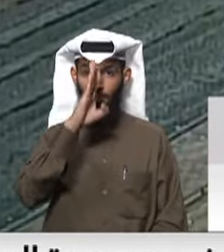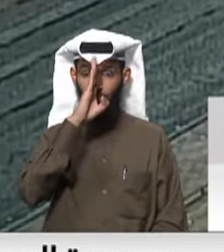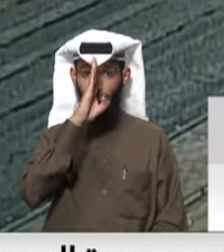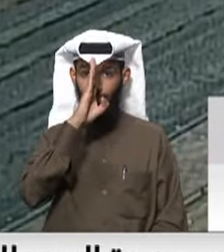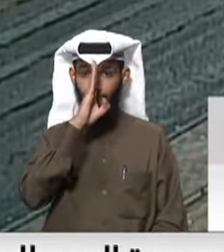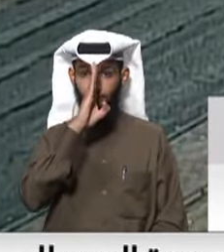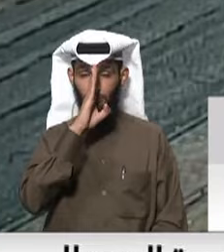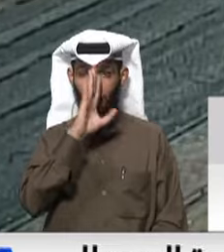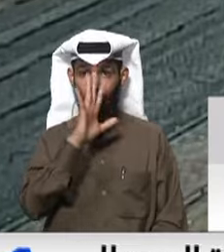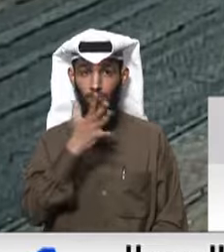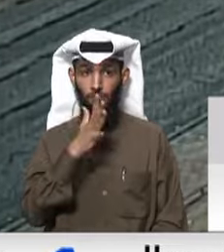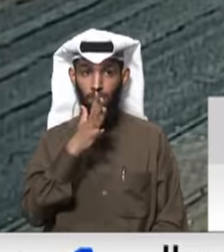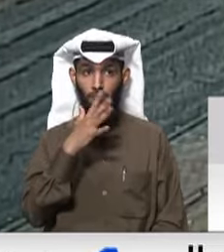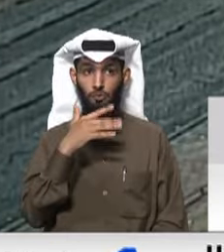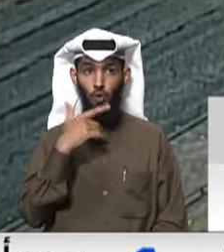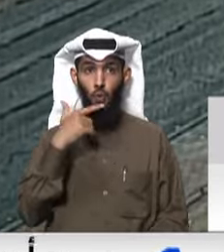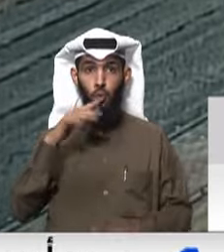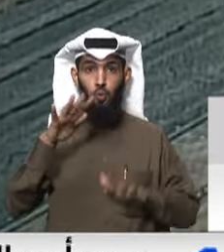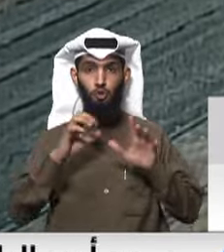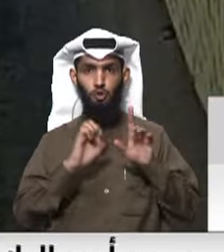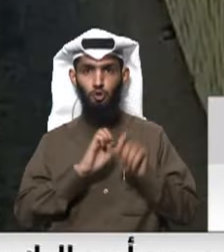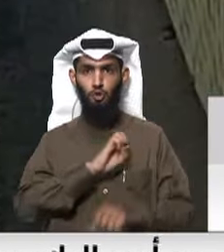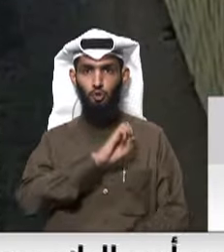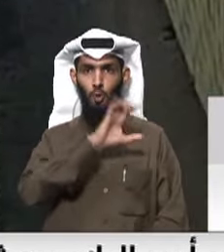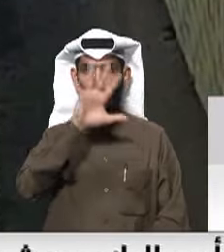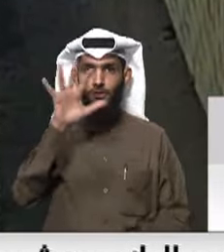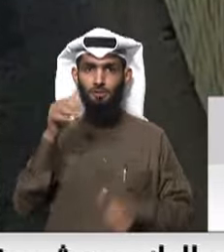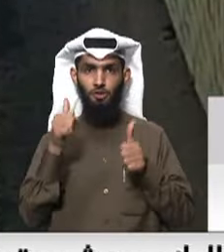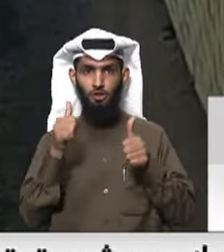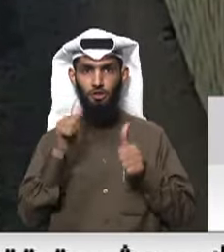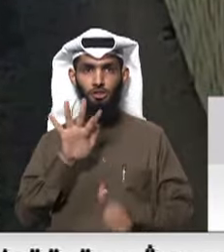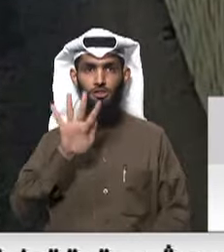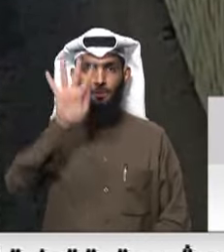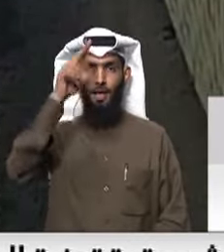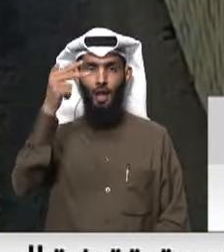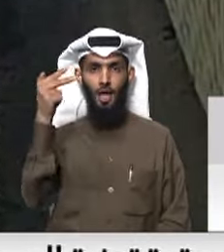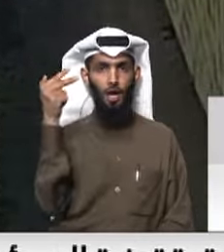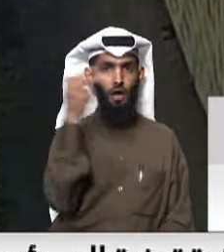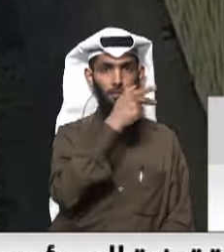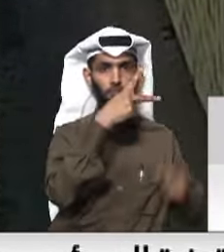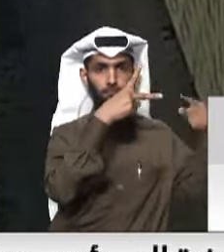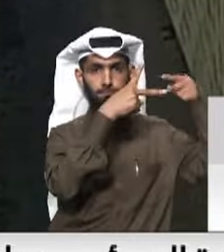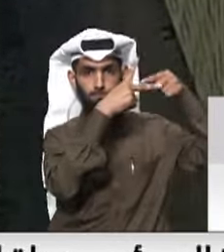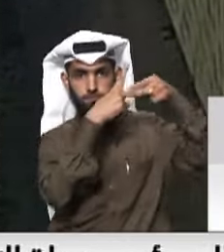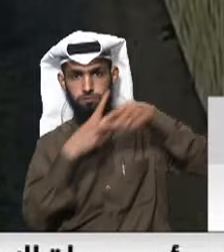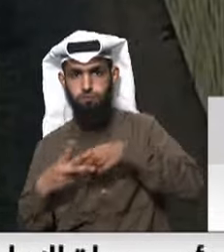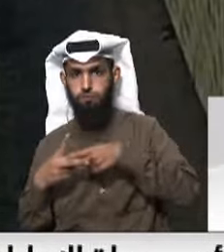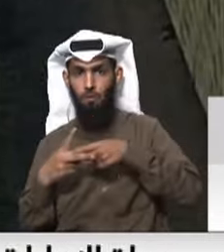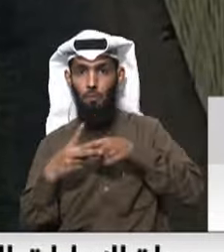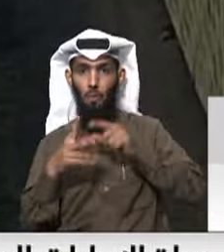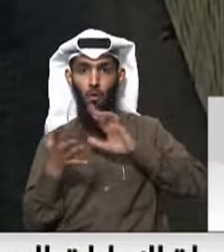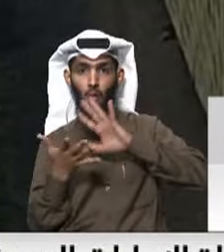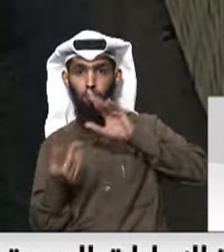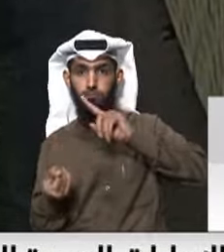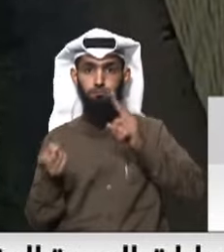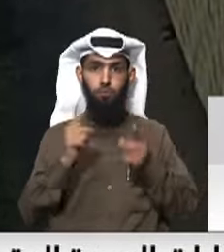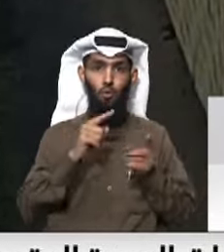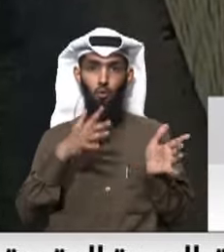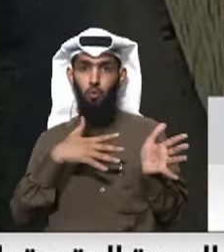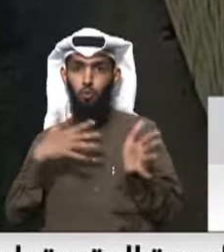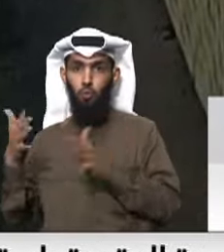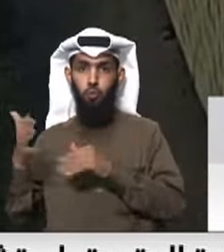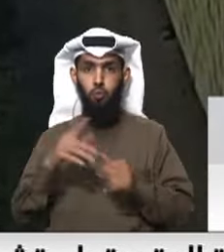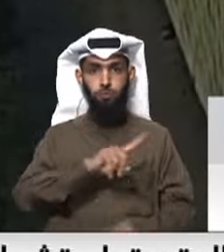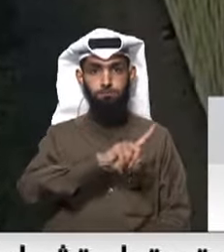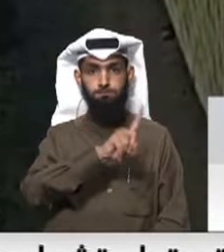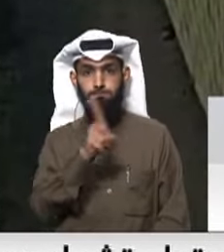المتوقع سيكون معتدلا نهارا والرياح شماليه غربيه الى متقلبه الاتجاه خفيفه الى معتدله